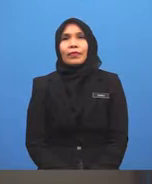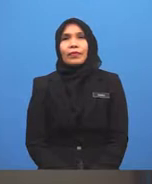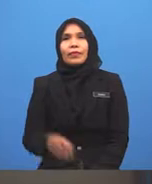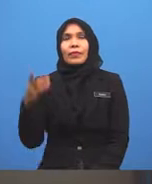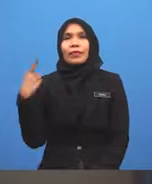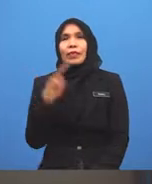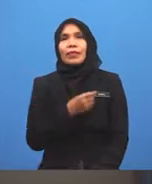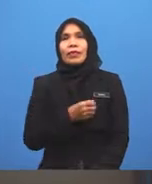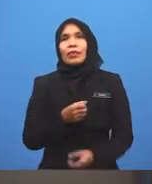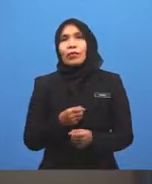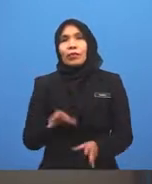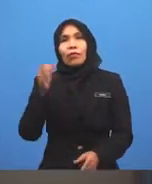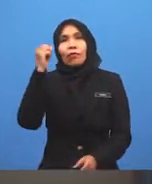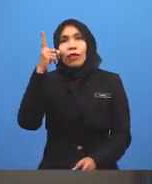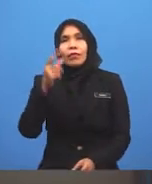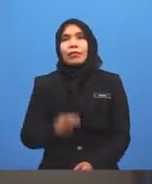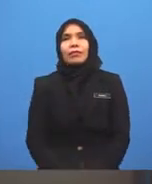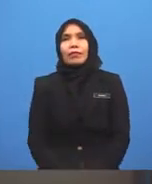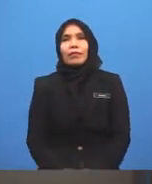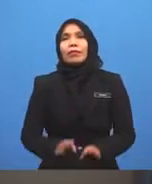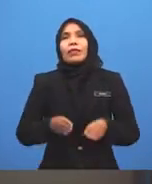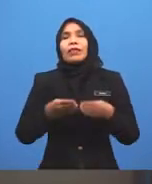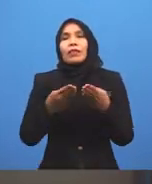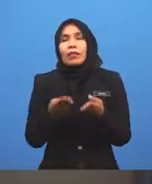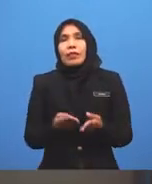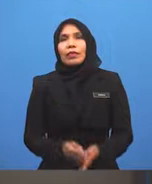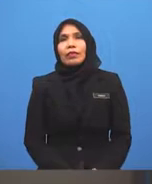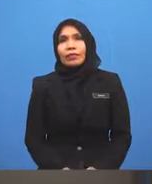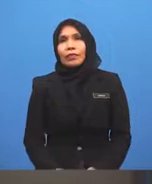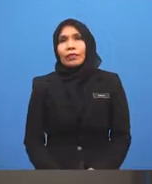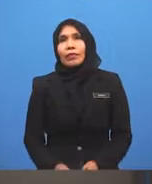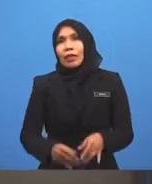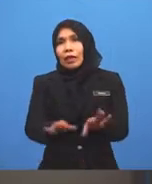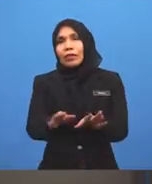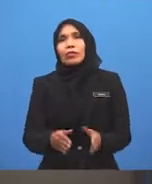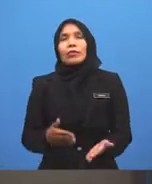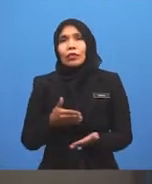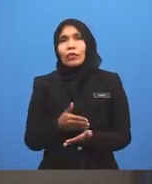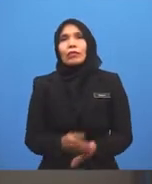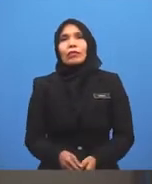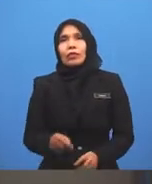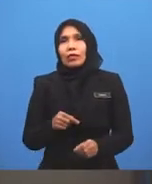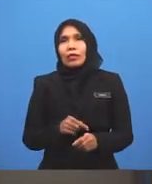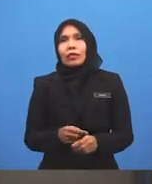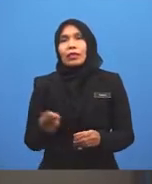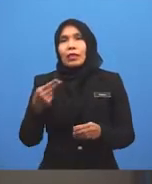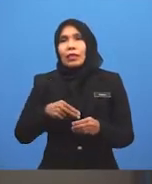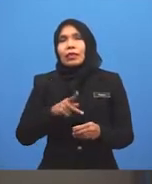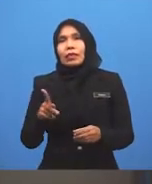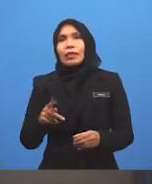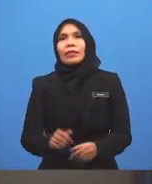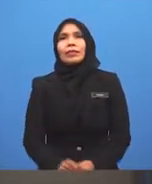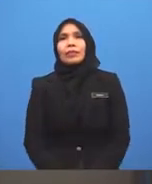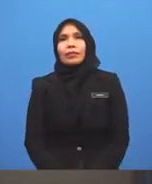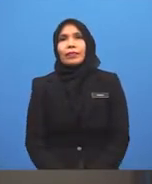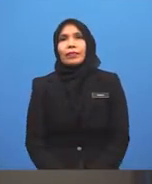Kita telah memahami bagaimana arus terus dihasilkan dari penjana. Bagaimana pula penjana